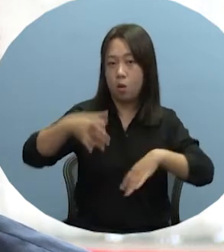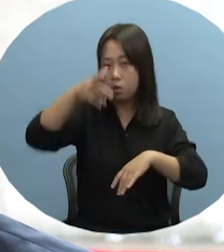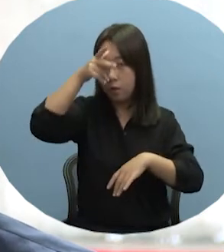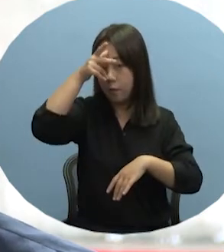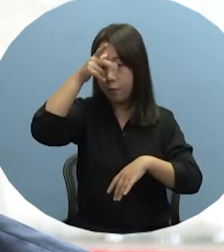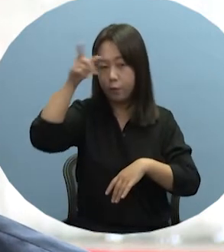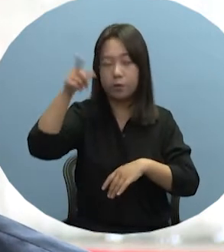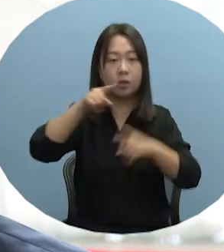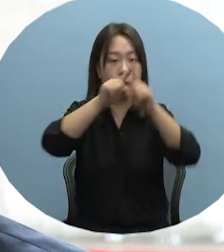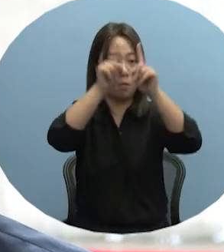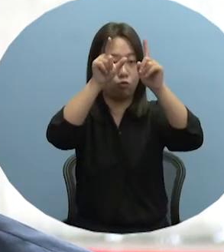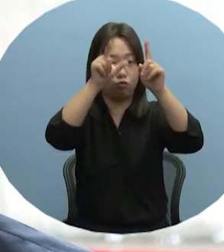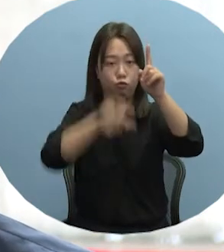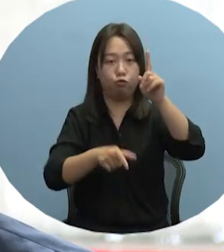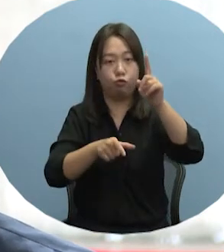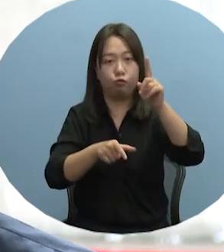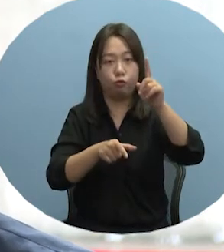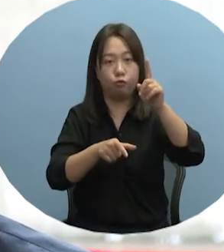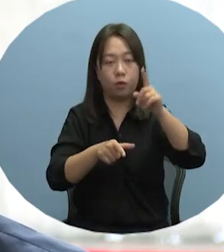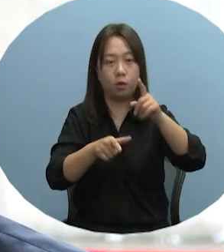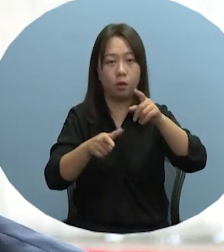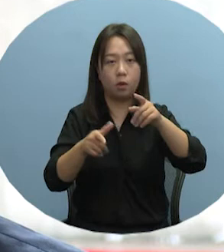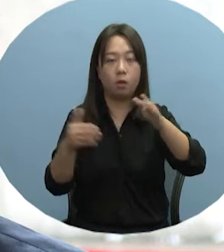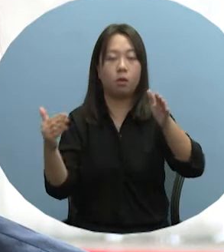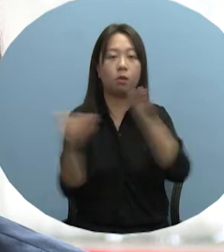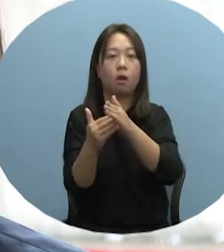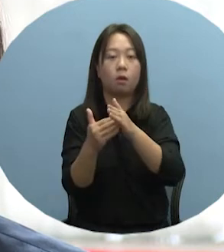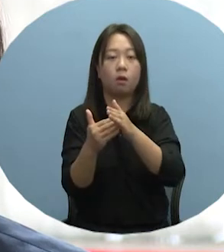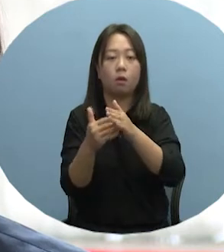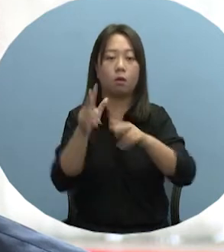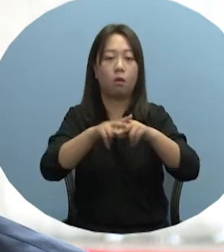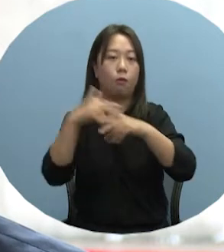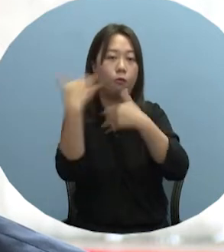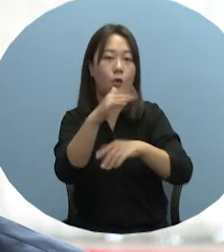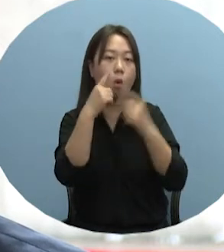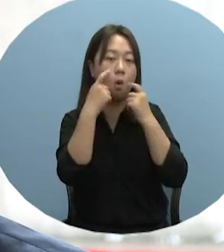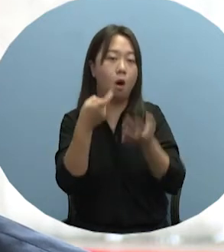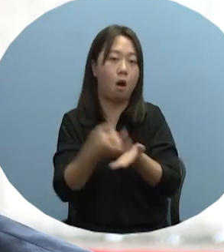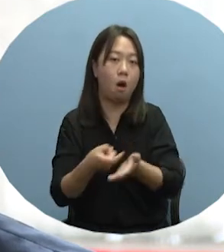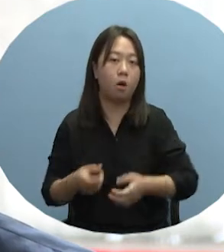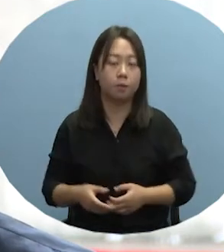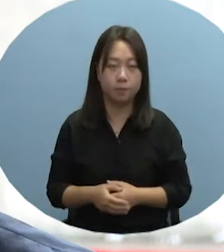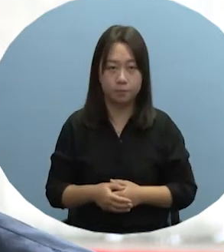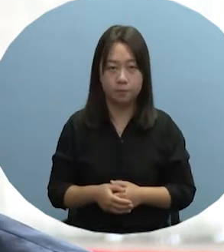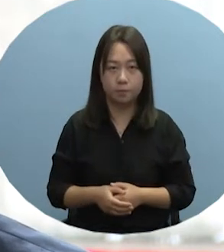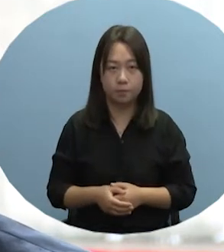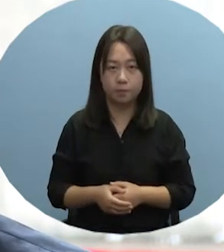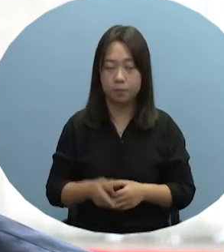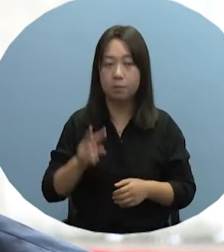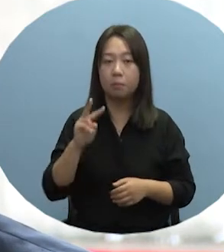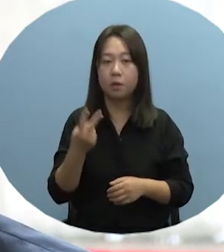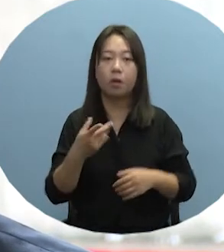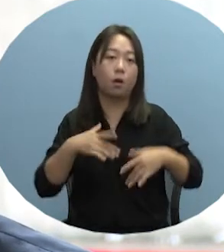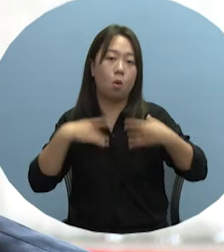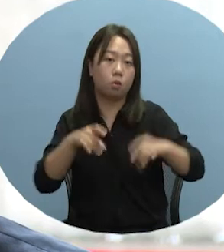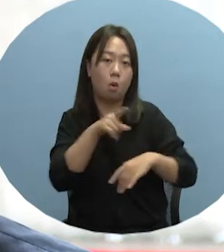府在11月停止向内地输出龙虾，所以澳洲